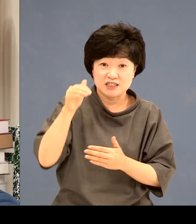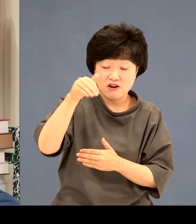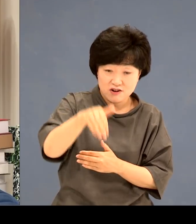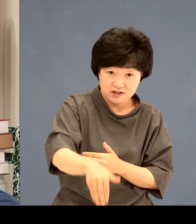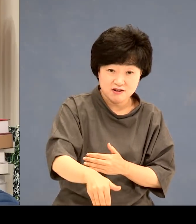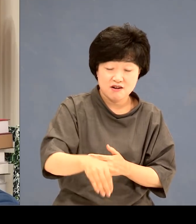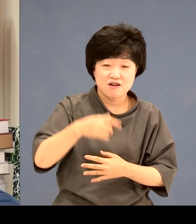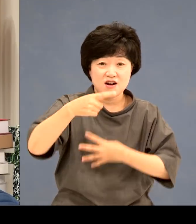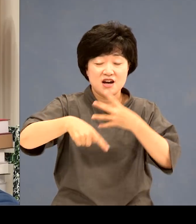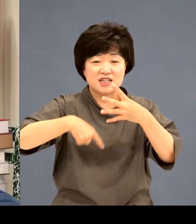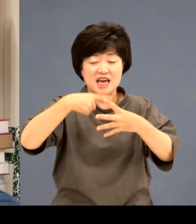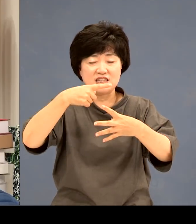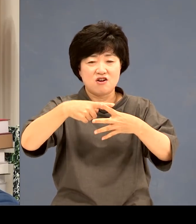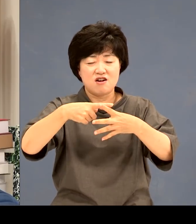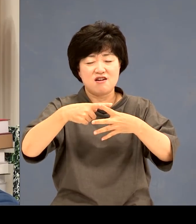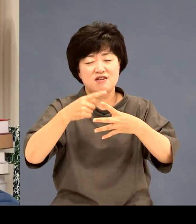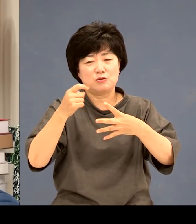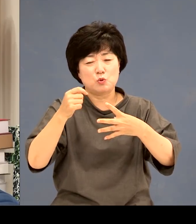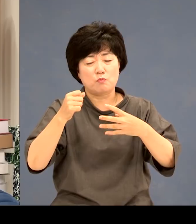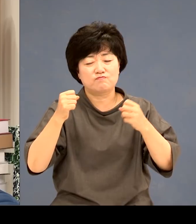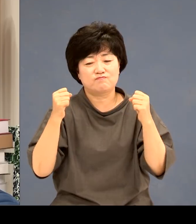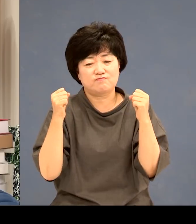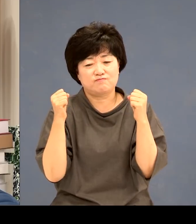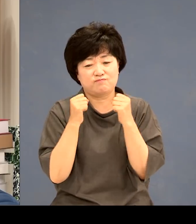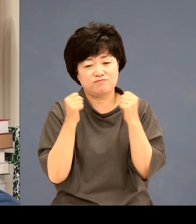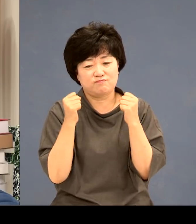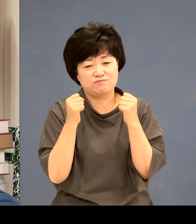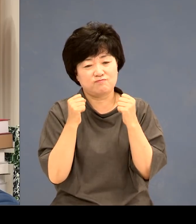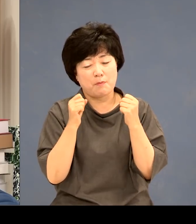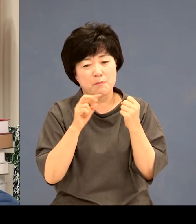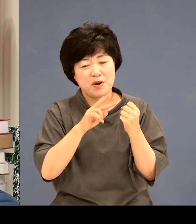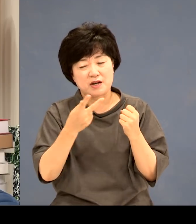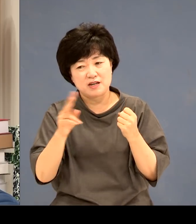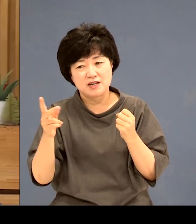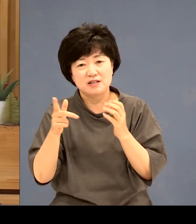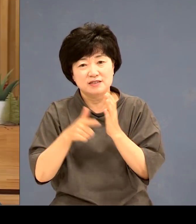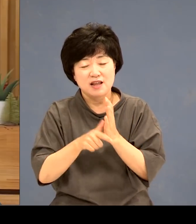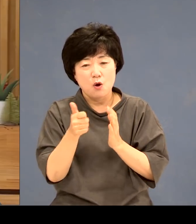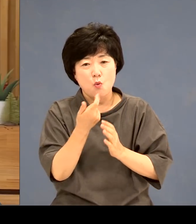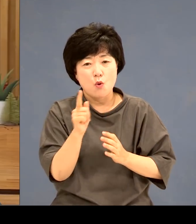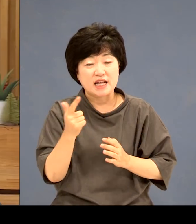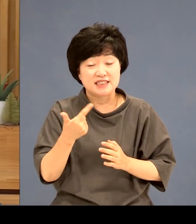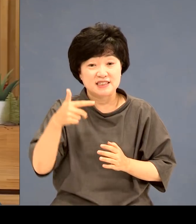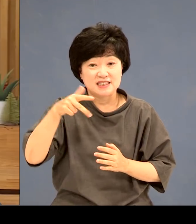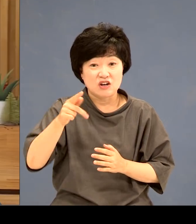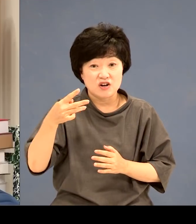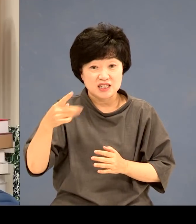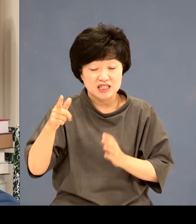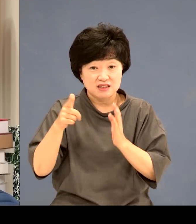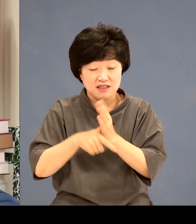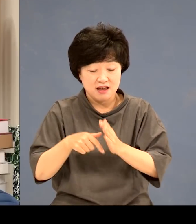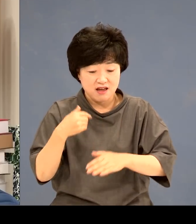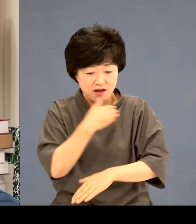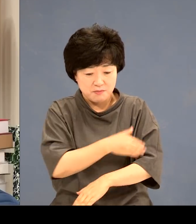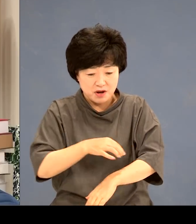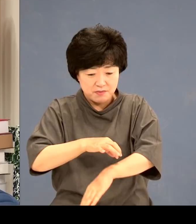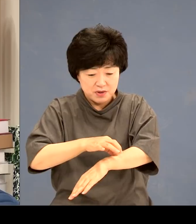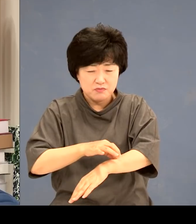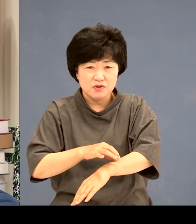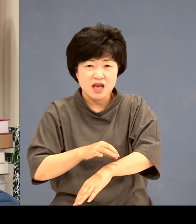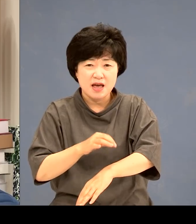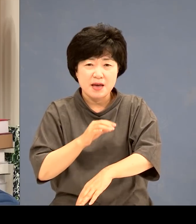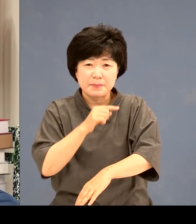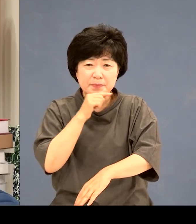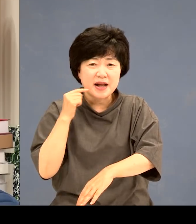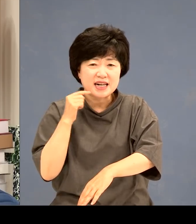면역력이 떨어지거나 네. 또 환절기 때 이렇게 온 몸이 좀 이렇게 붉은 반점이 막 나요. 그래서 초등학교 때부터 이제